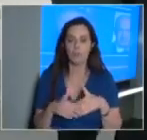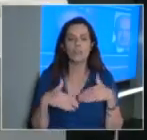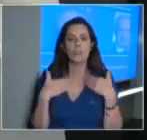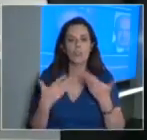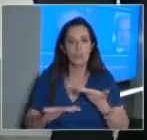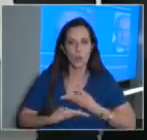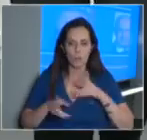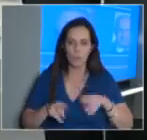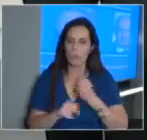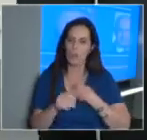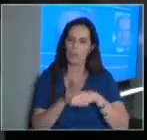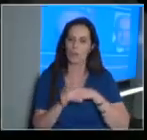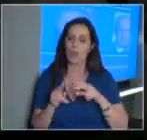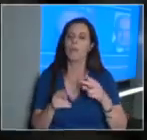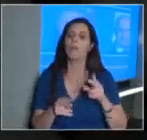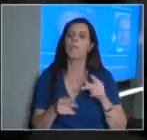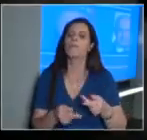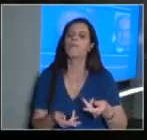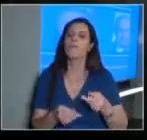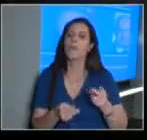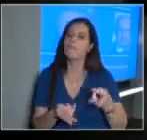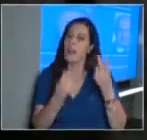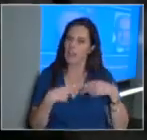שתאפשר לנו לעשות את אותם התיקונים ולהחזיר לאחור לפחות